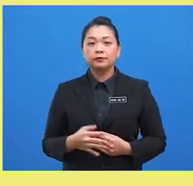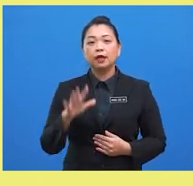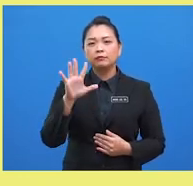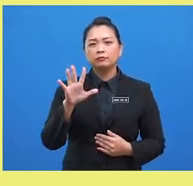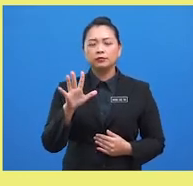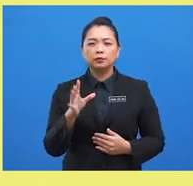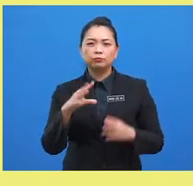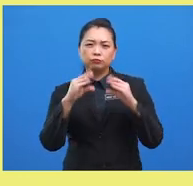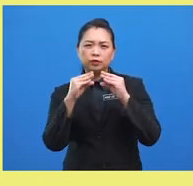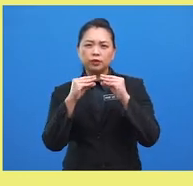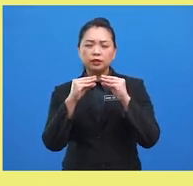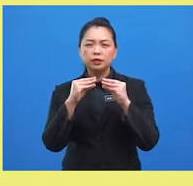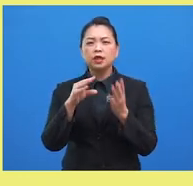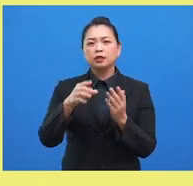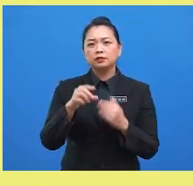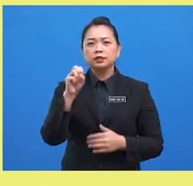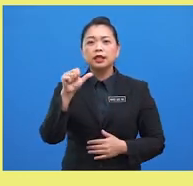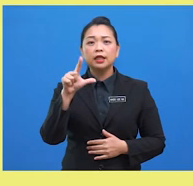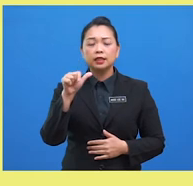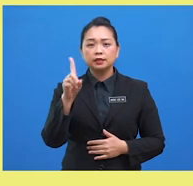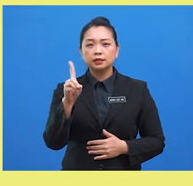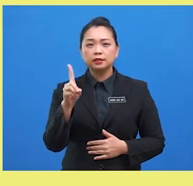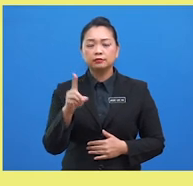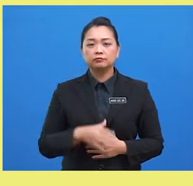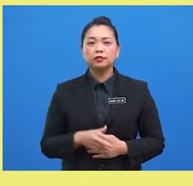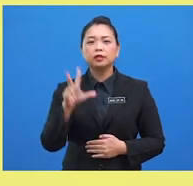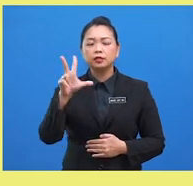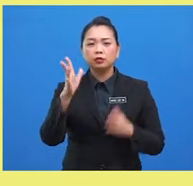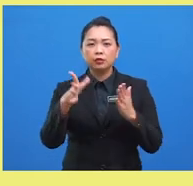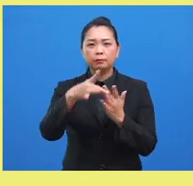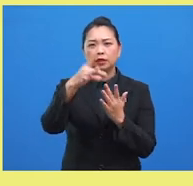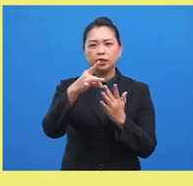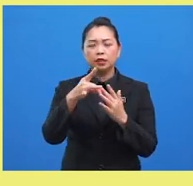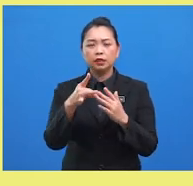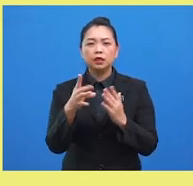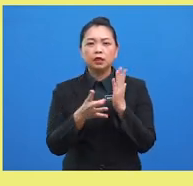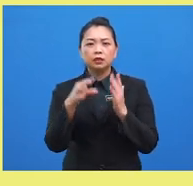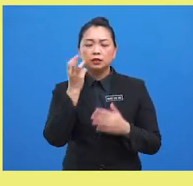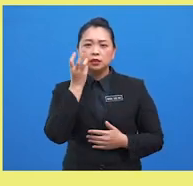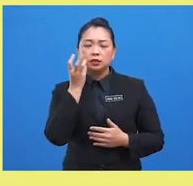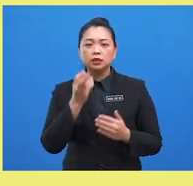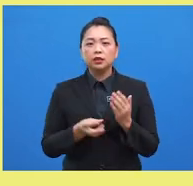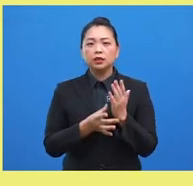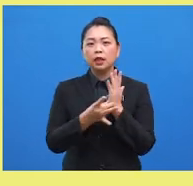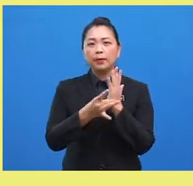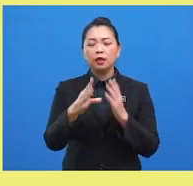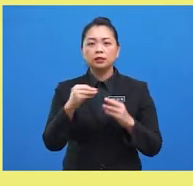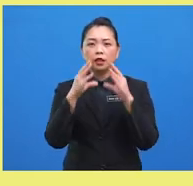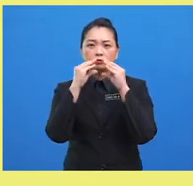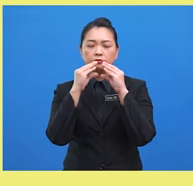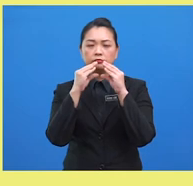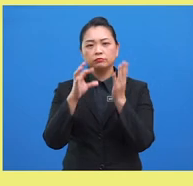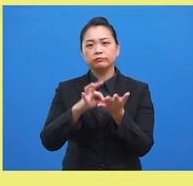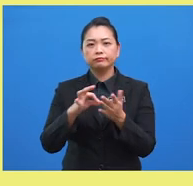salad, 3 orang memilih nasi lemak dan salad, 22 orang memilih burger